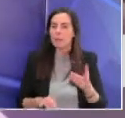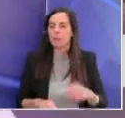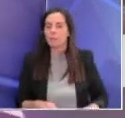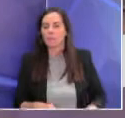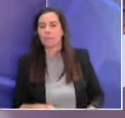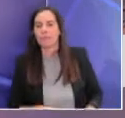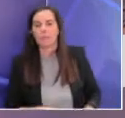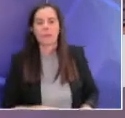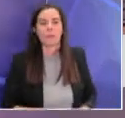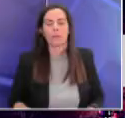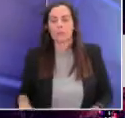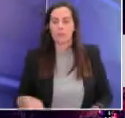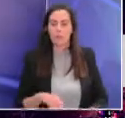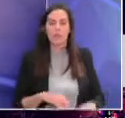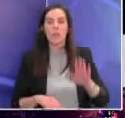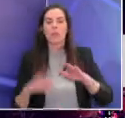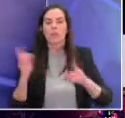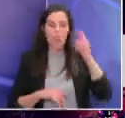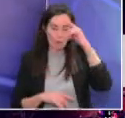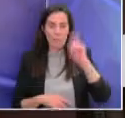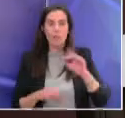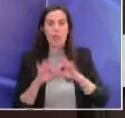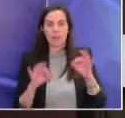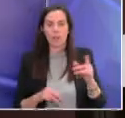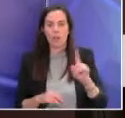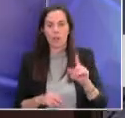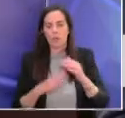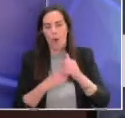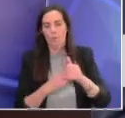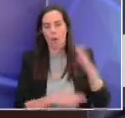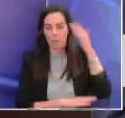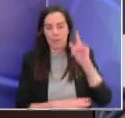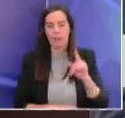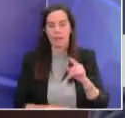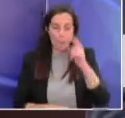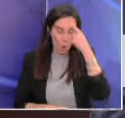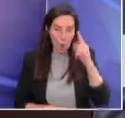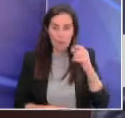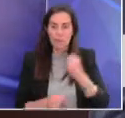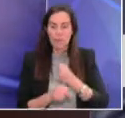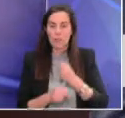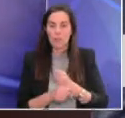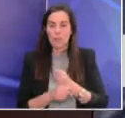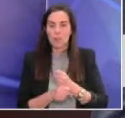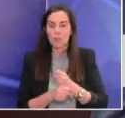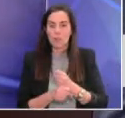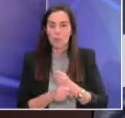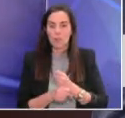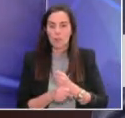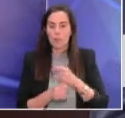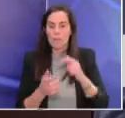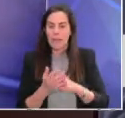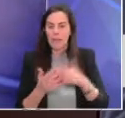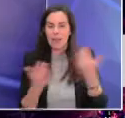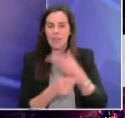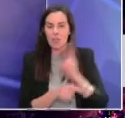גם את הסיפור בהודו. מטורף. בוא נאמר ככה, אלה שעינו את זה, לא אלה שהובילו את המדינה. בהודו אנשים יצאו לעשות לינצ'ים בעקבות פייק ניוז,